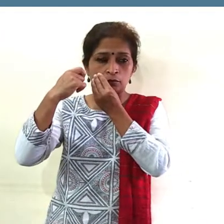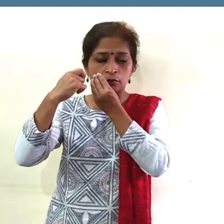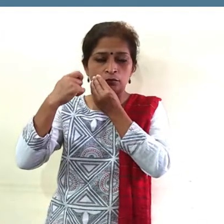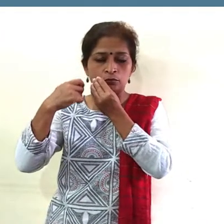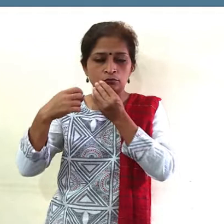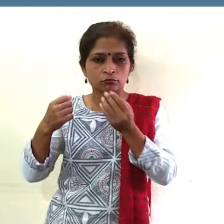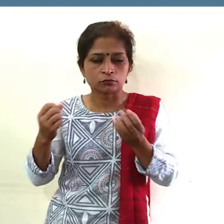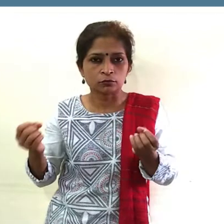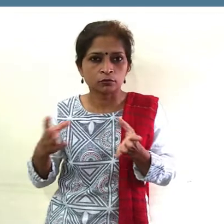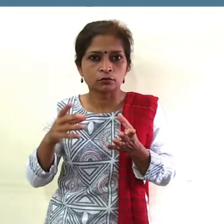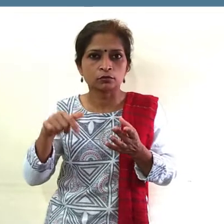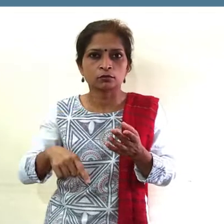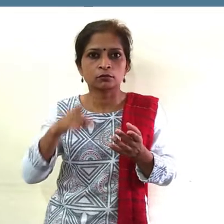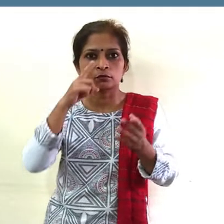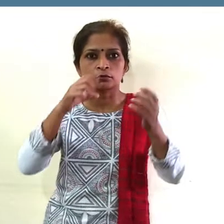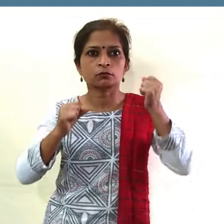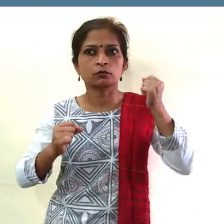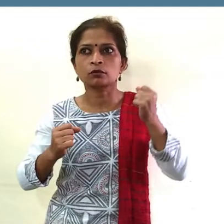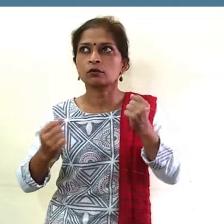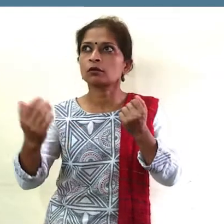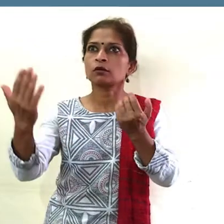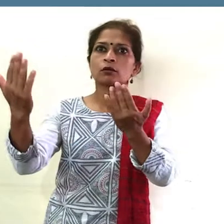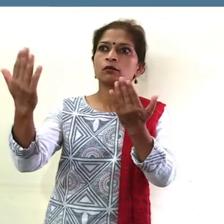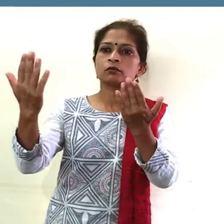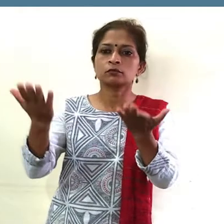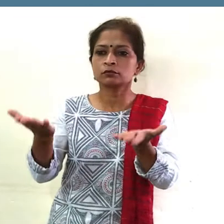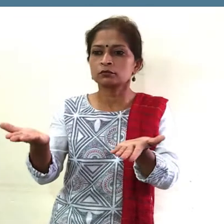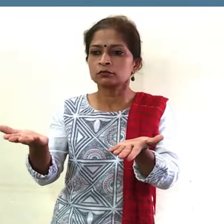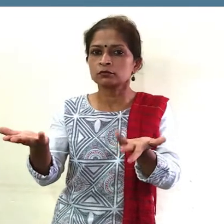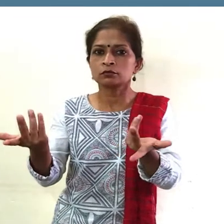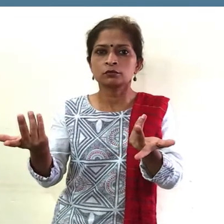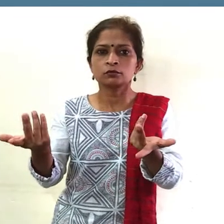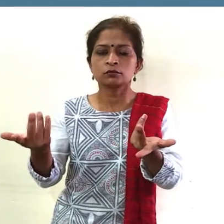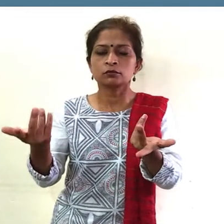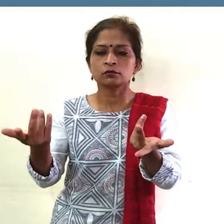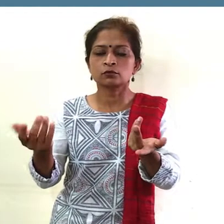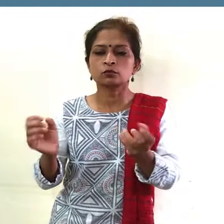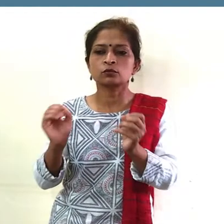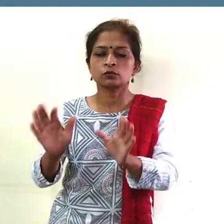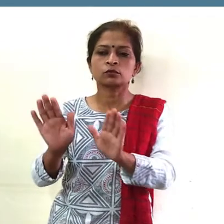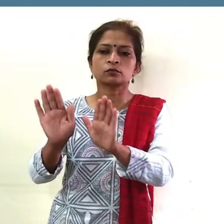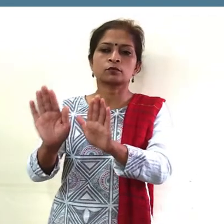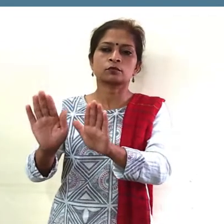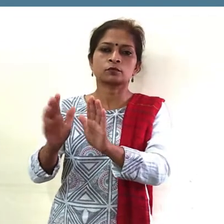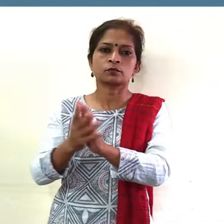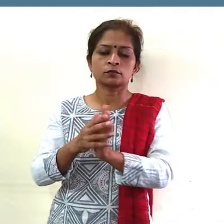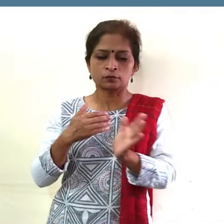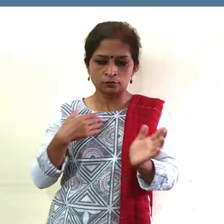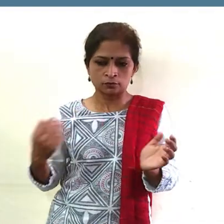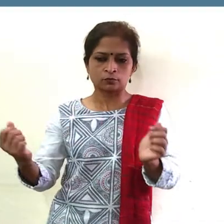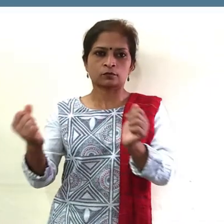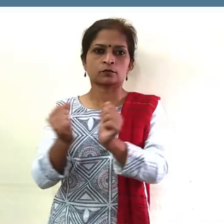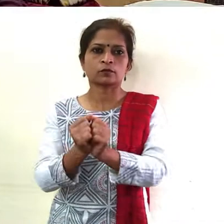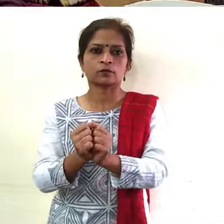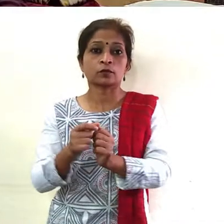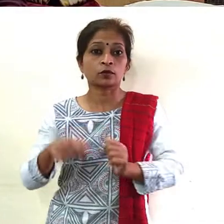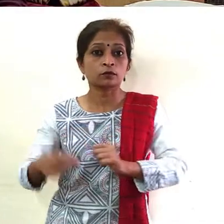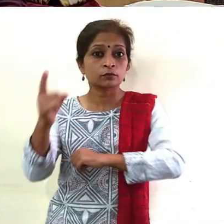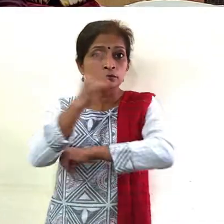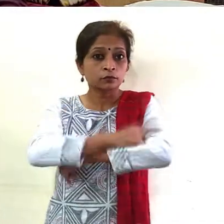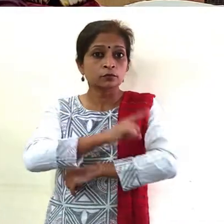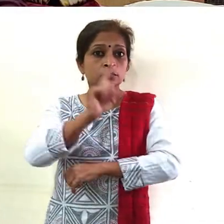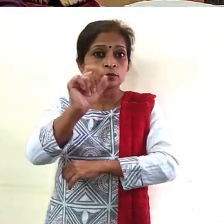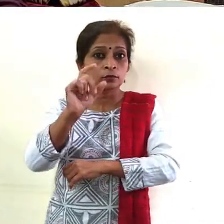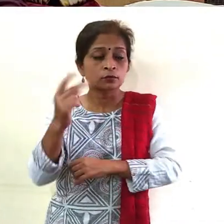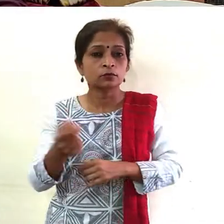में देना शुरू करते हैं। और माँ दुर्गा सामने आती है, बोलती है कि ठीक, सिद्धि हुई, मैं तुम्हारे साथ हूं। और 10वें दिन